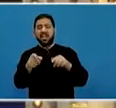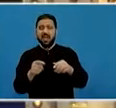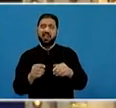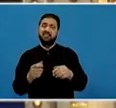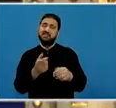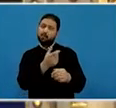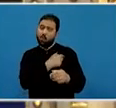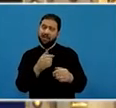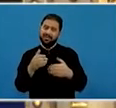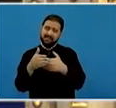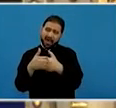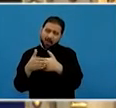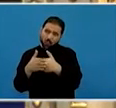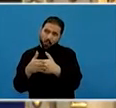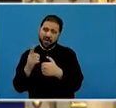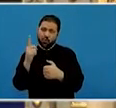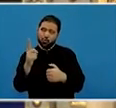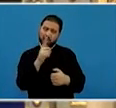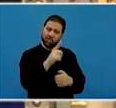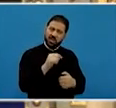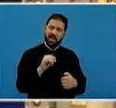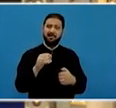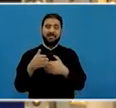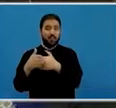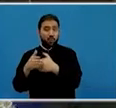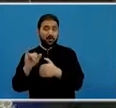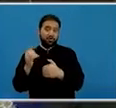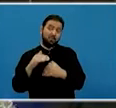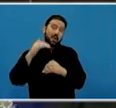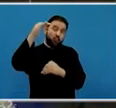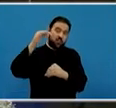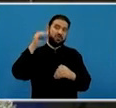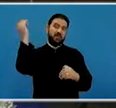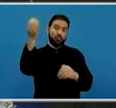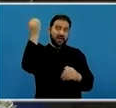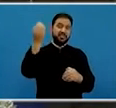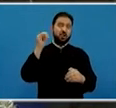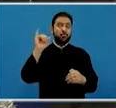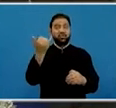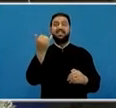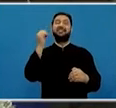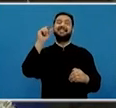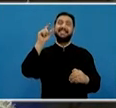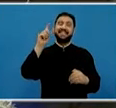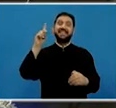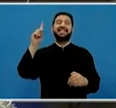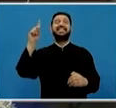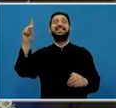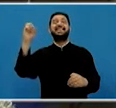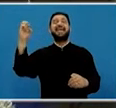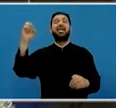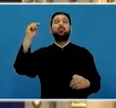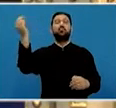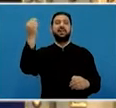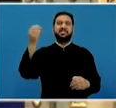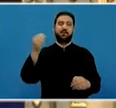apropie mai mult între o la altă și bineînțeles să se apropie și mai mult de Dumnezeu, să se apropie mai mult și de Dumnezeu. De ce, preasfinția